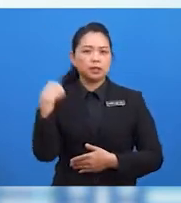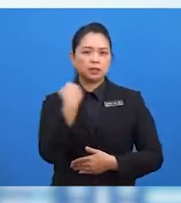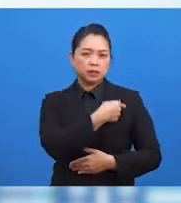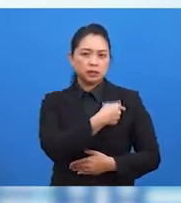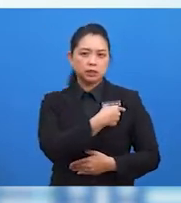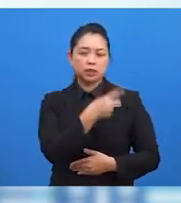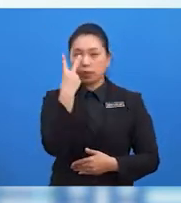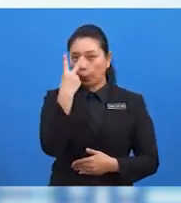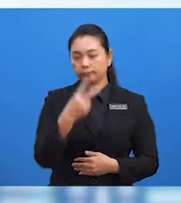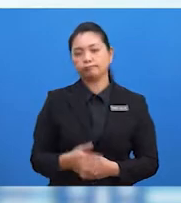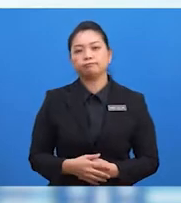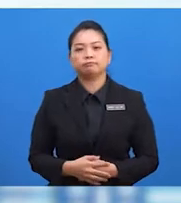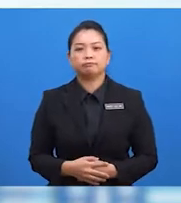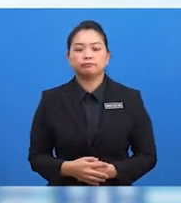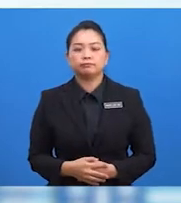Apakah jawapannya?